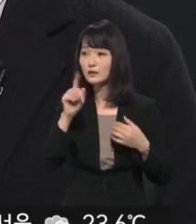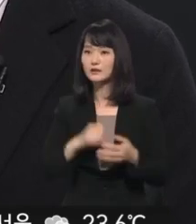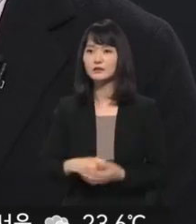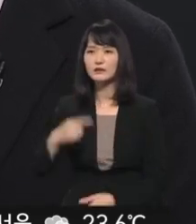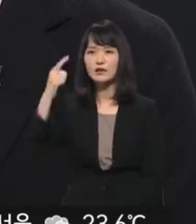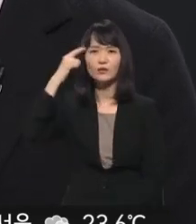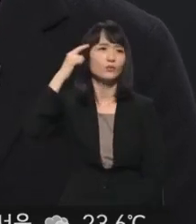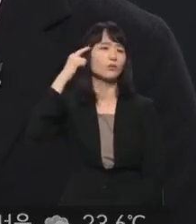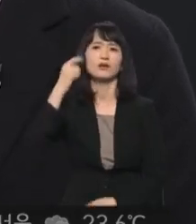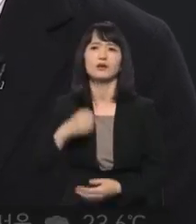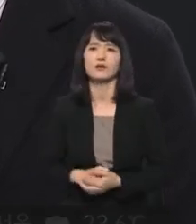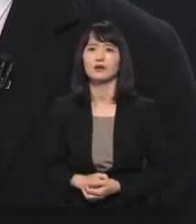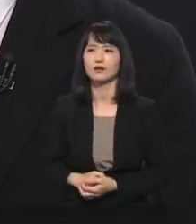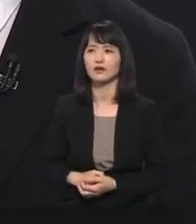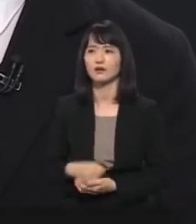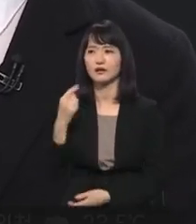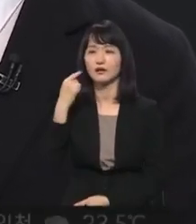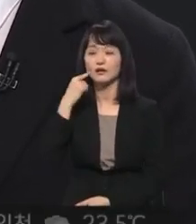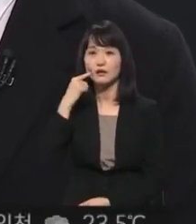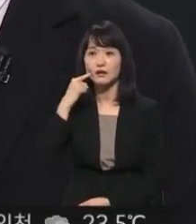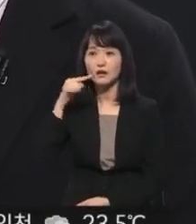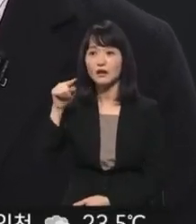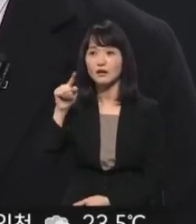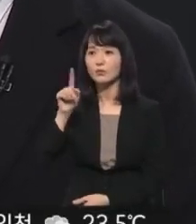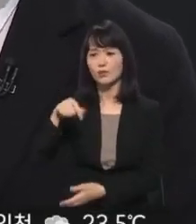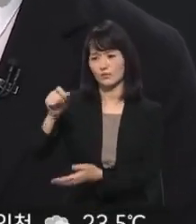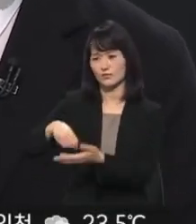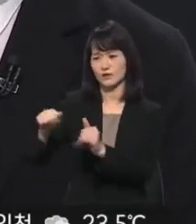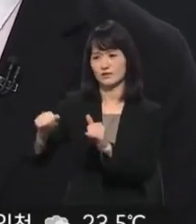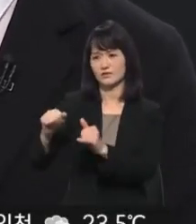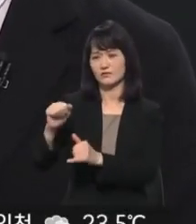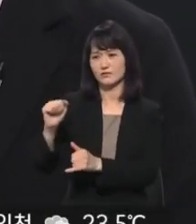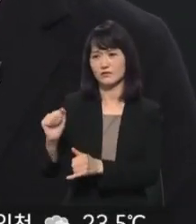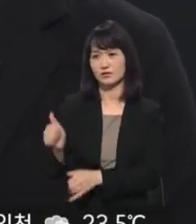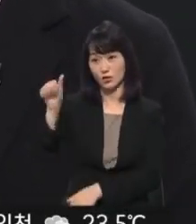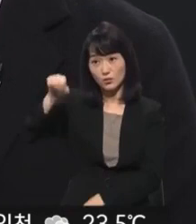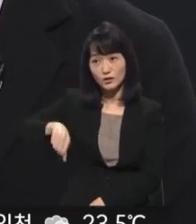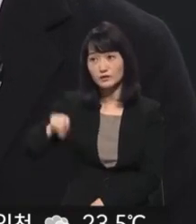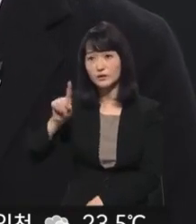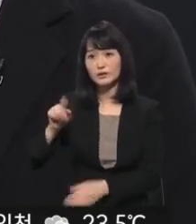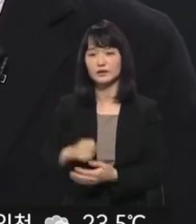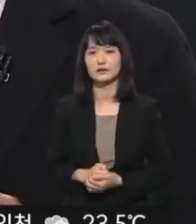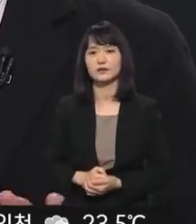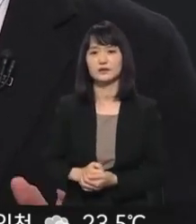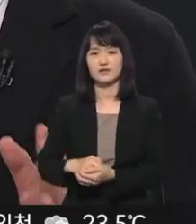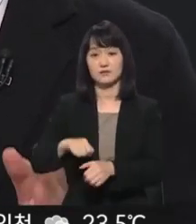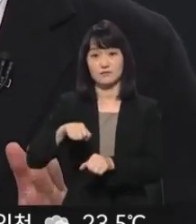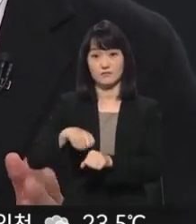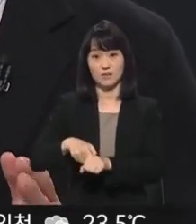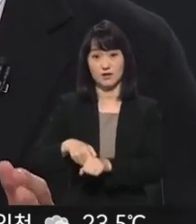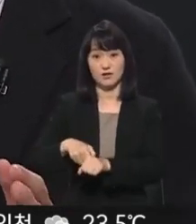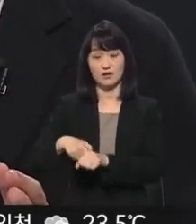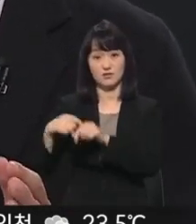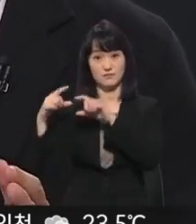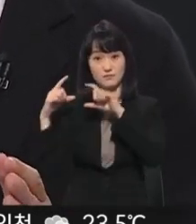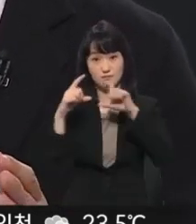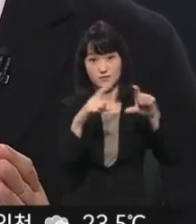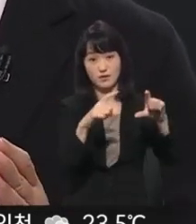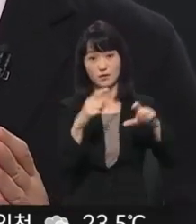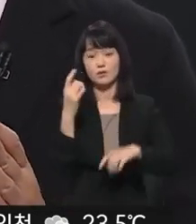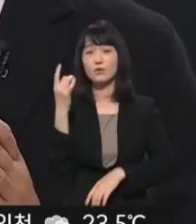하시는데 그 항구 판사가 갇혀 분만 한게 아니라 본성 도 다 아는데 이게 차 바쁜 시스템을 그렇다고